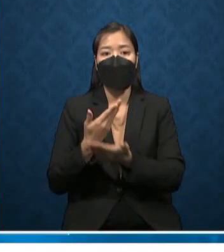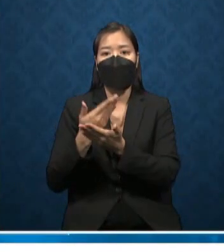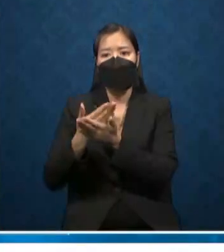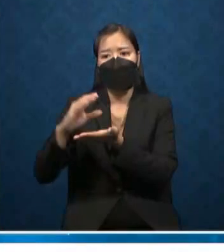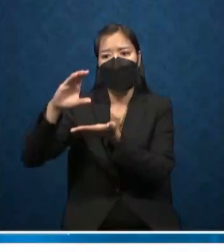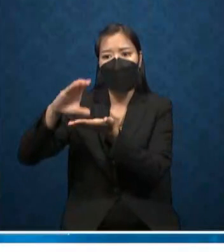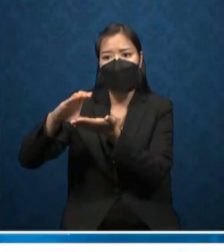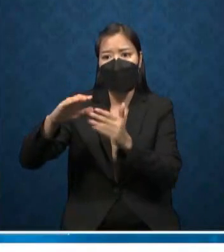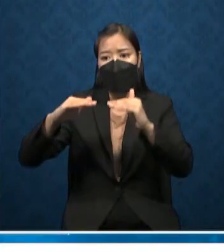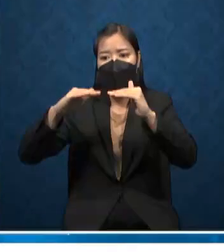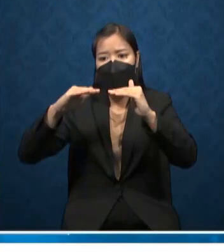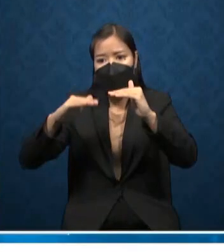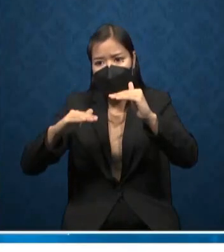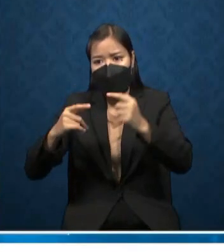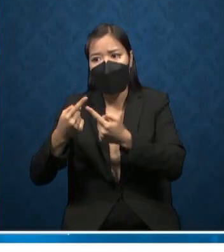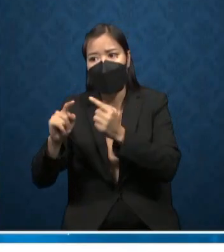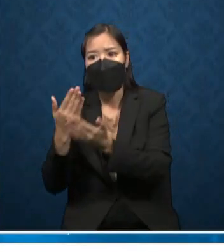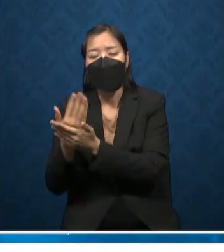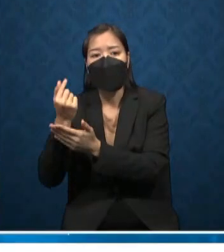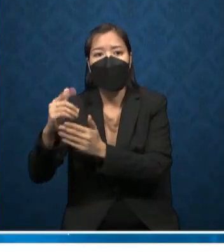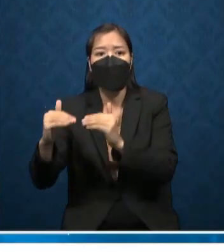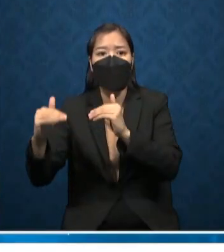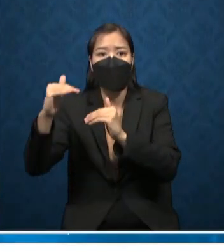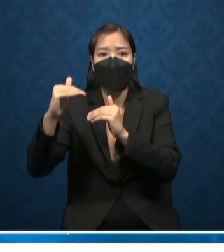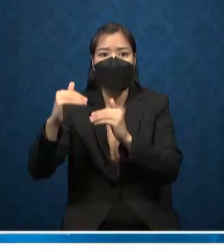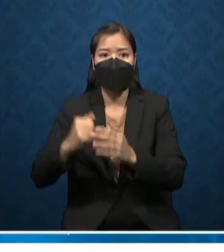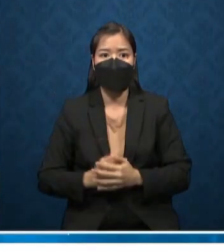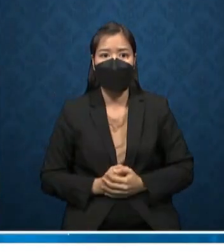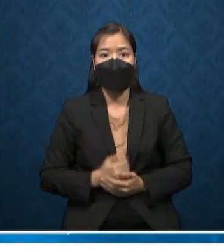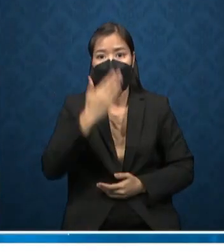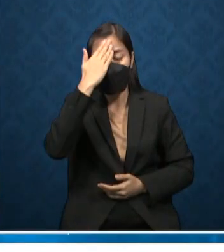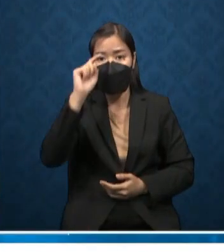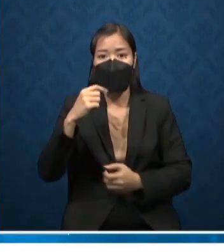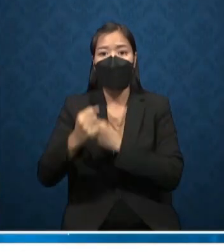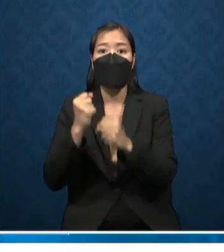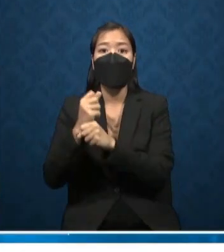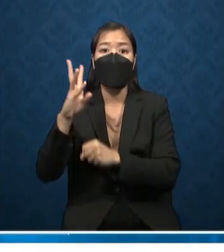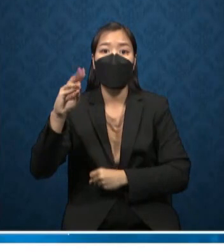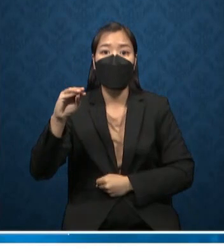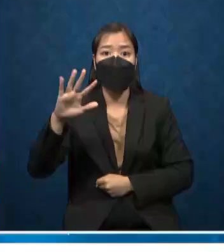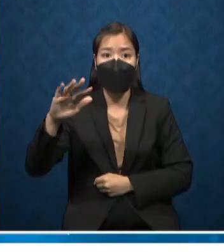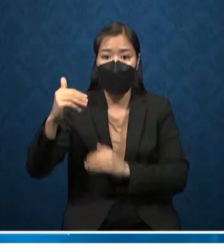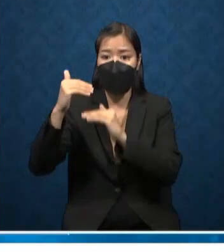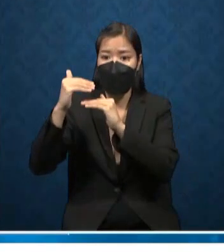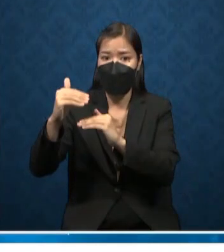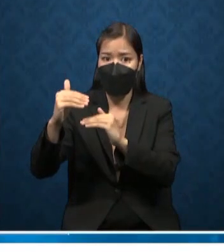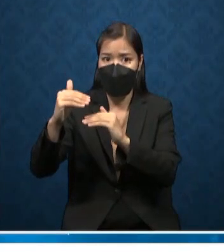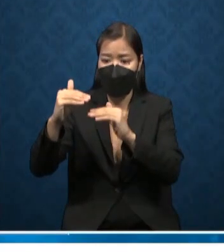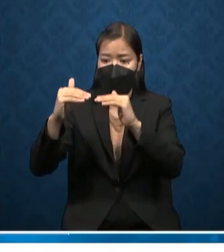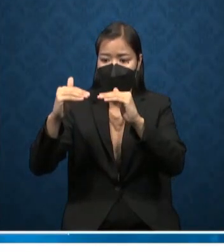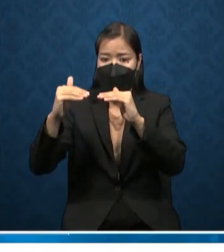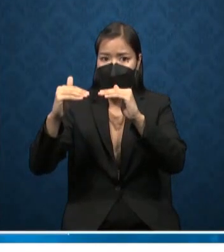กรอบวงเงินงบประมาณรายจ่ายประจำปีงบประมาณ2515เนี่ย น้อยกว่าในปี2024ถึ